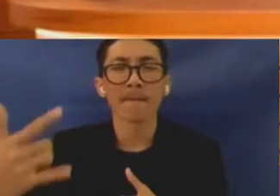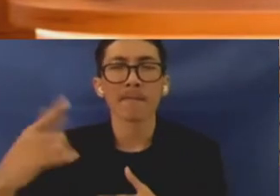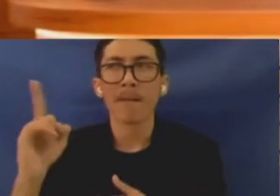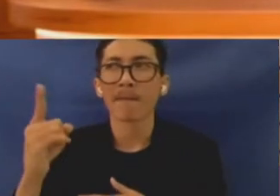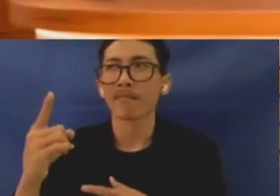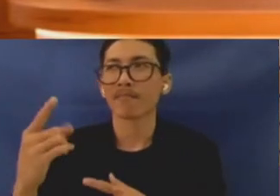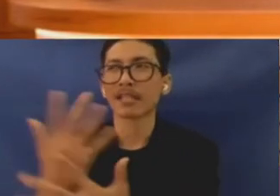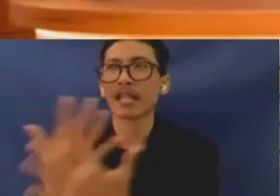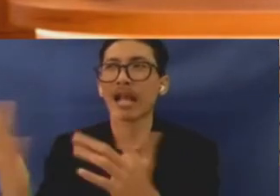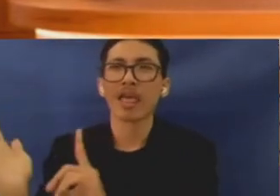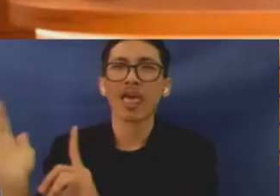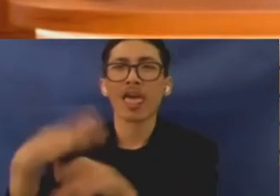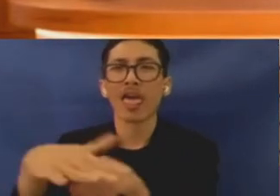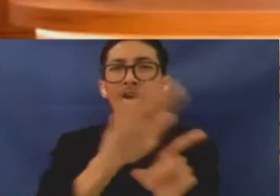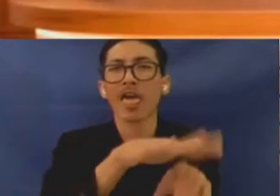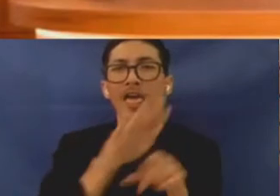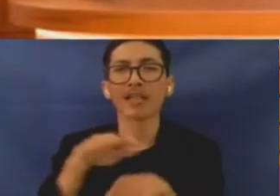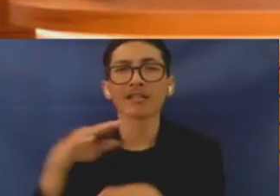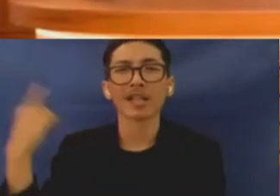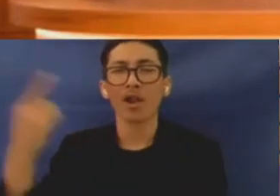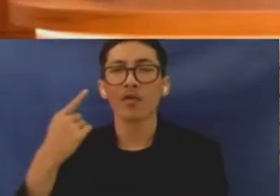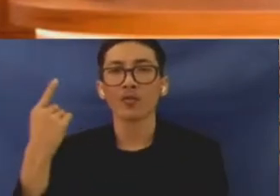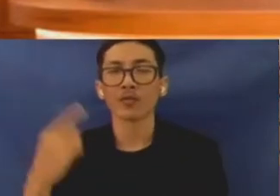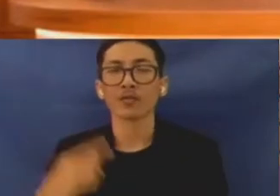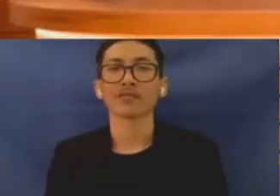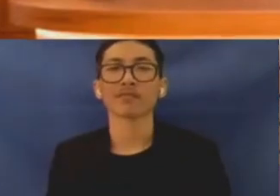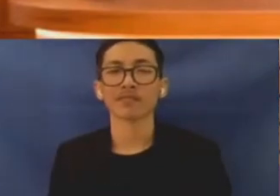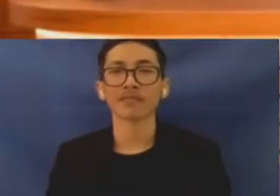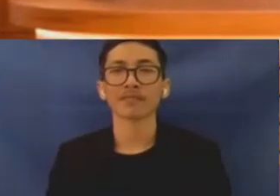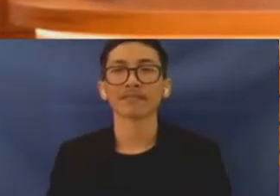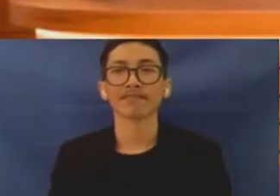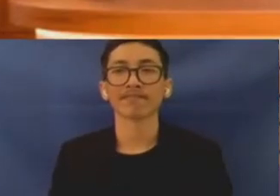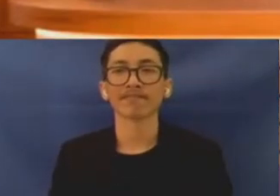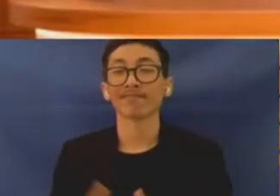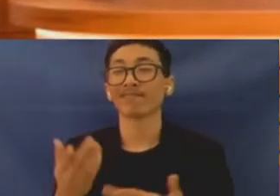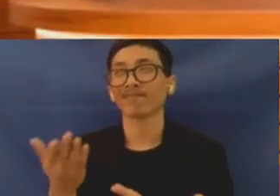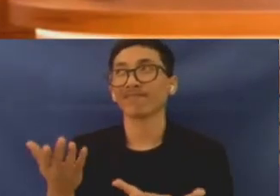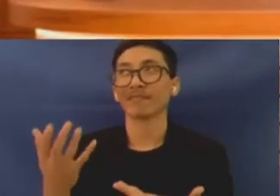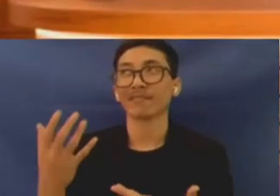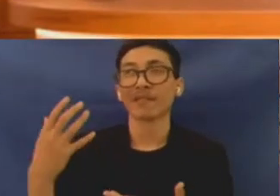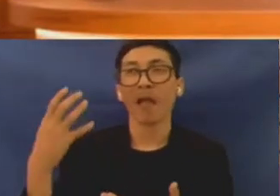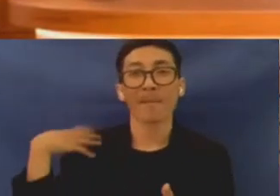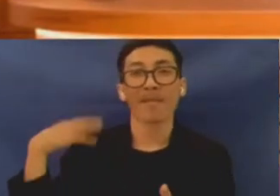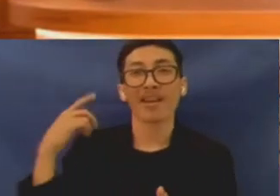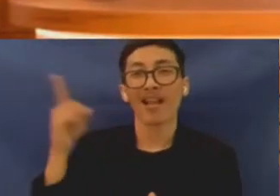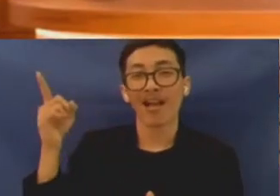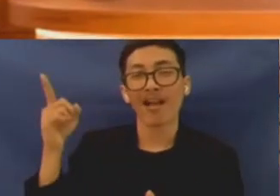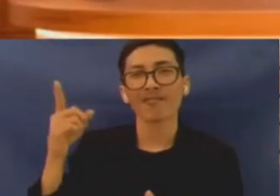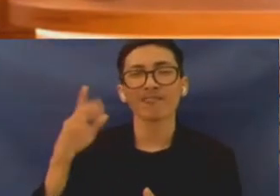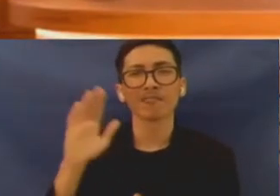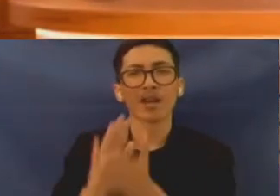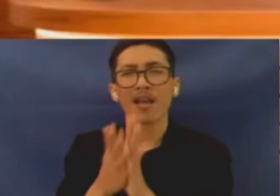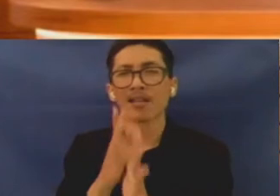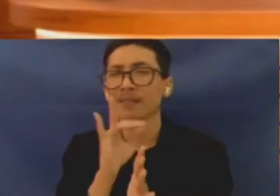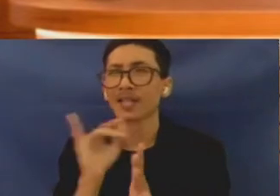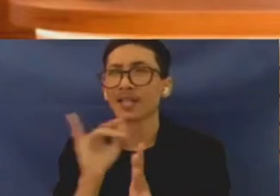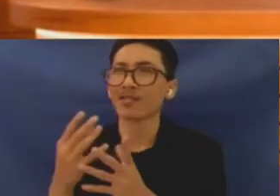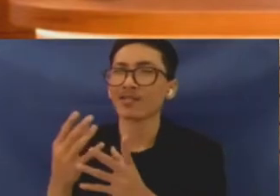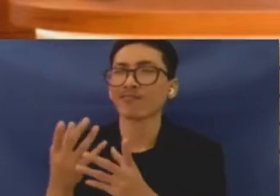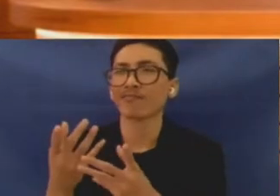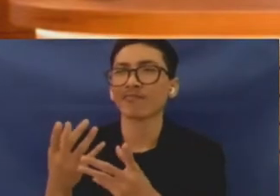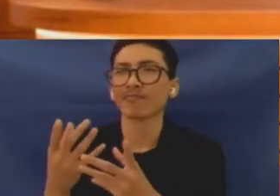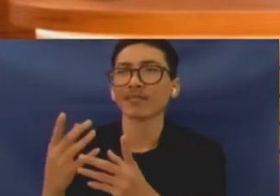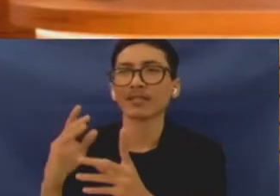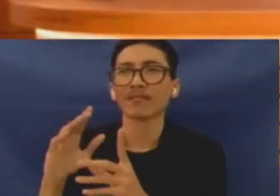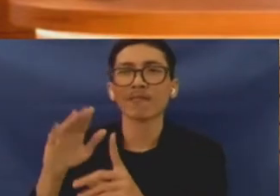masyarakat. Bagaimana, bahkan di negara sekelas Amerika sendiri pun, pernah mengalami warisan budaya isolasi paksa bagi penyandang